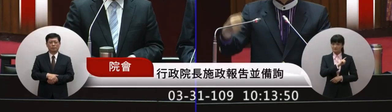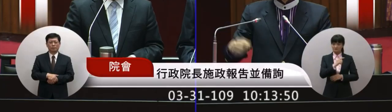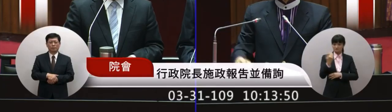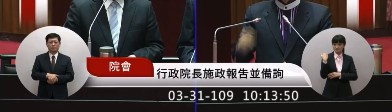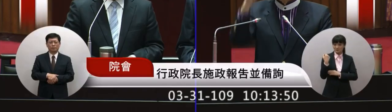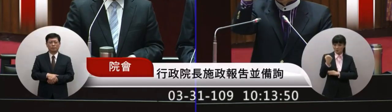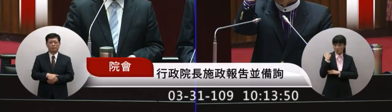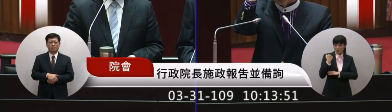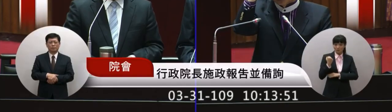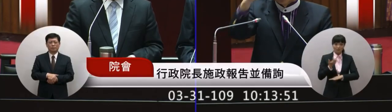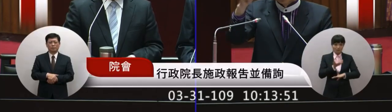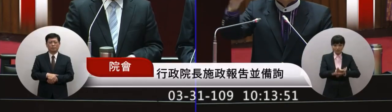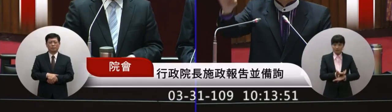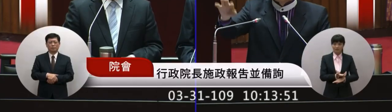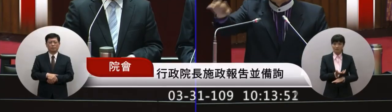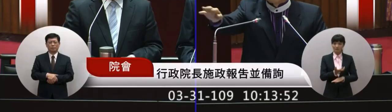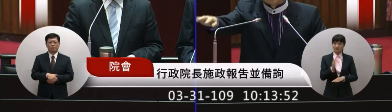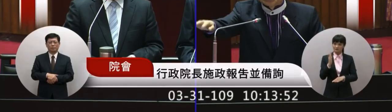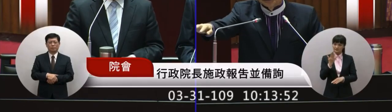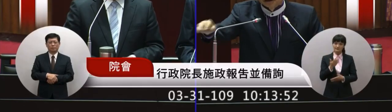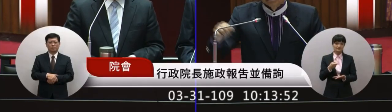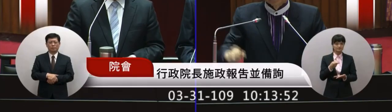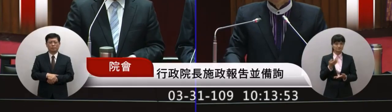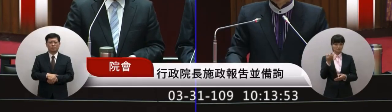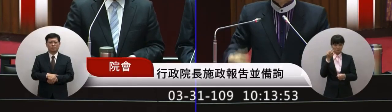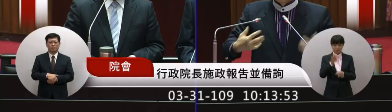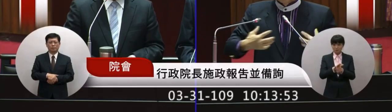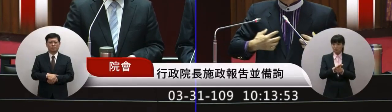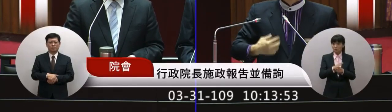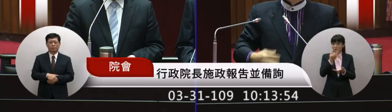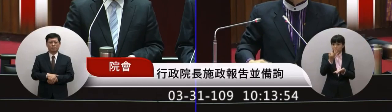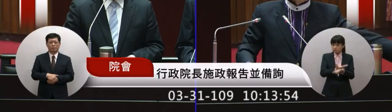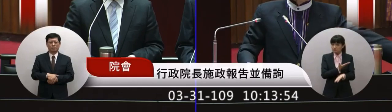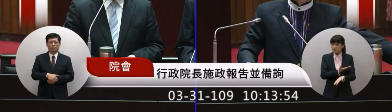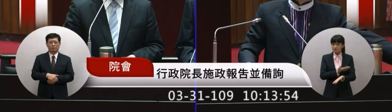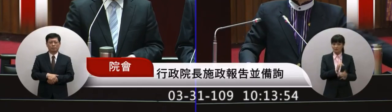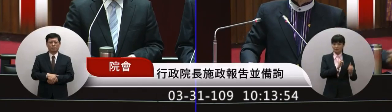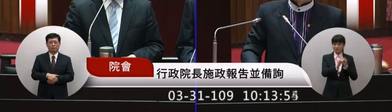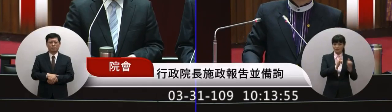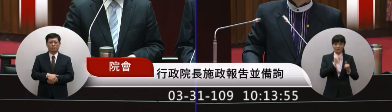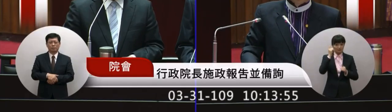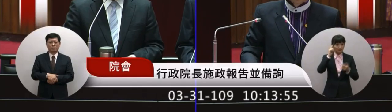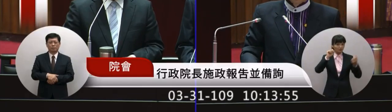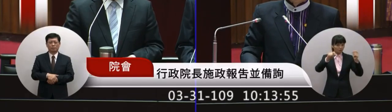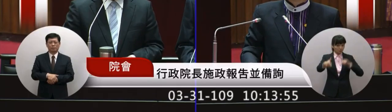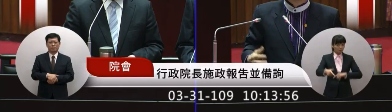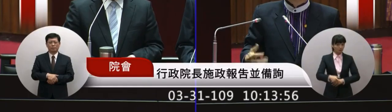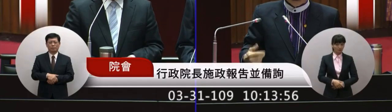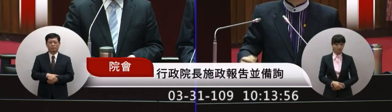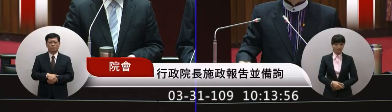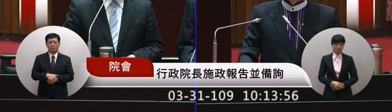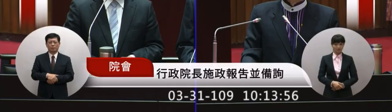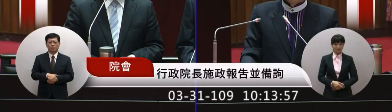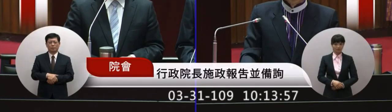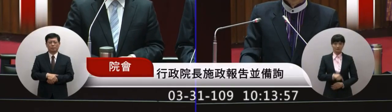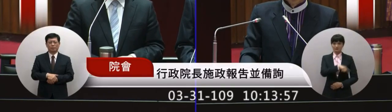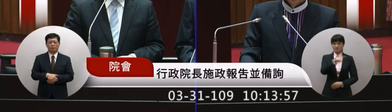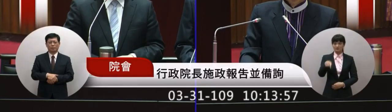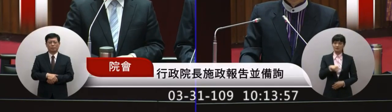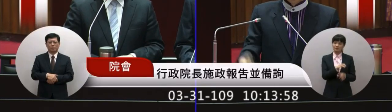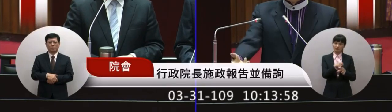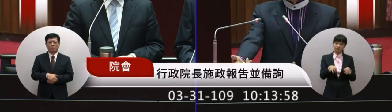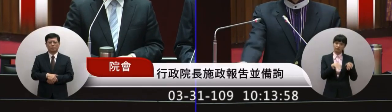会无够认真，无想到不接地气。我民意代表接地气也算出来，知啊？大家是哀叫